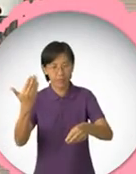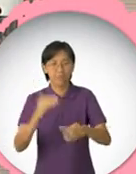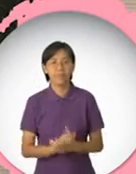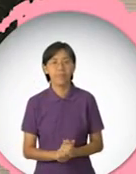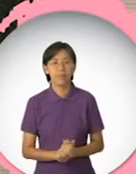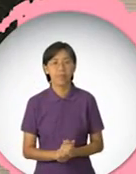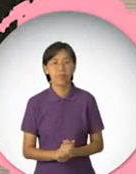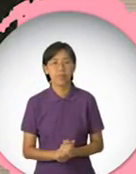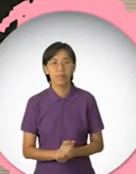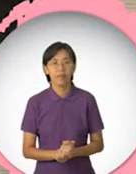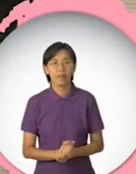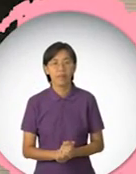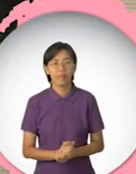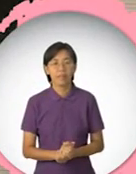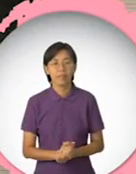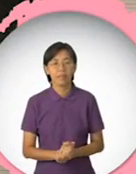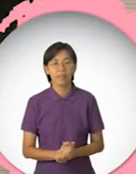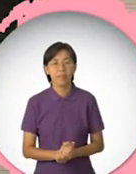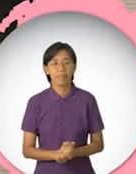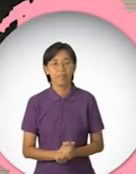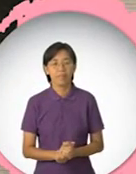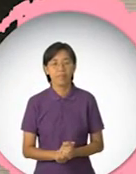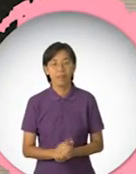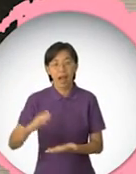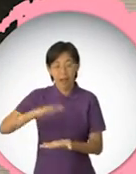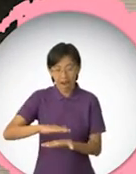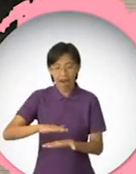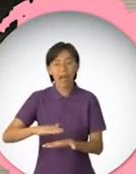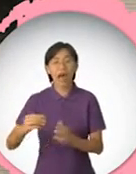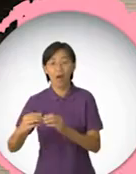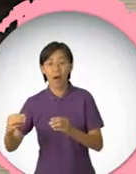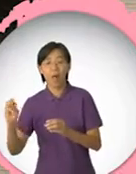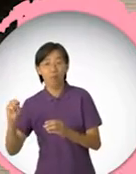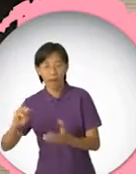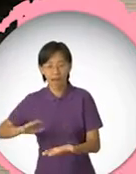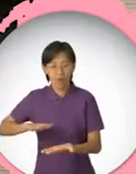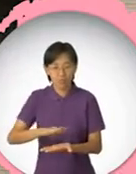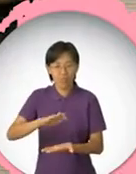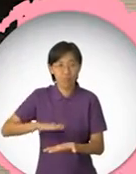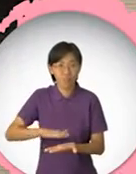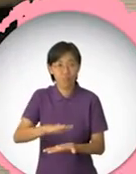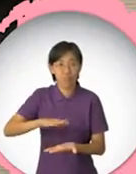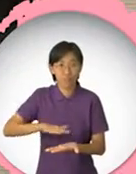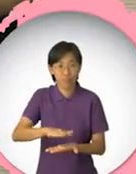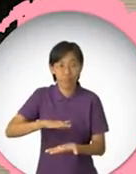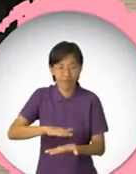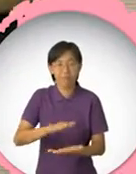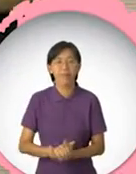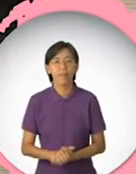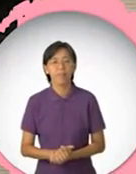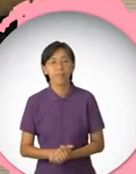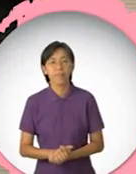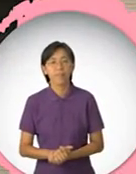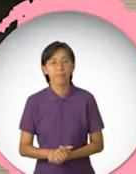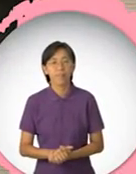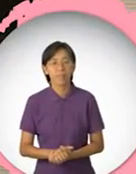แล้วเวลาเรารีดนะคะเราก็จะค่อยๆดัน ช่วยจับ ค่ะค่อยๆดัน